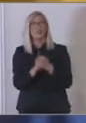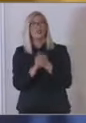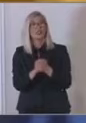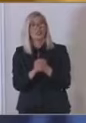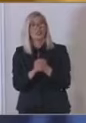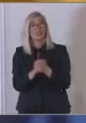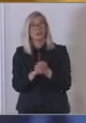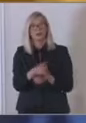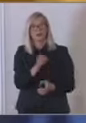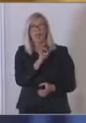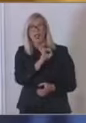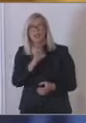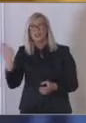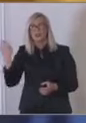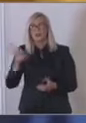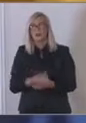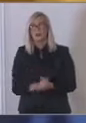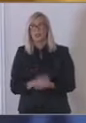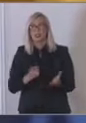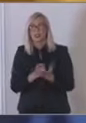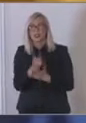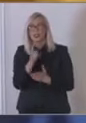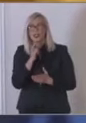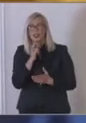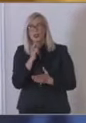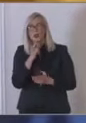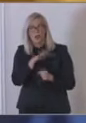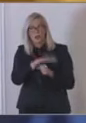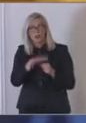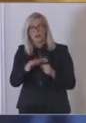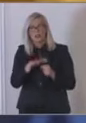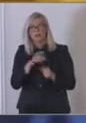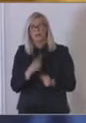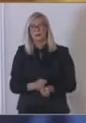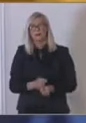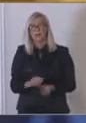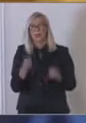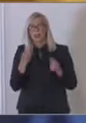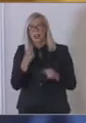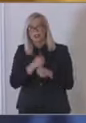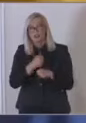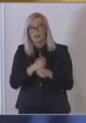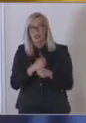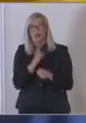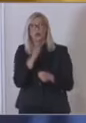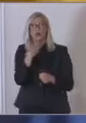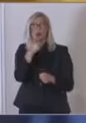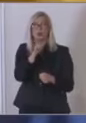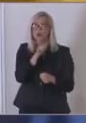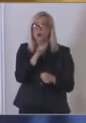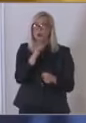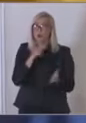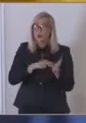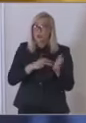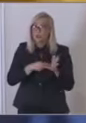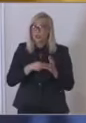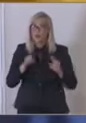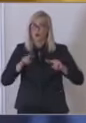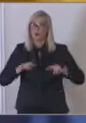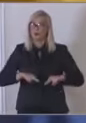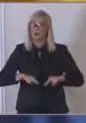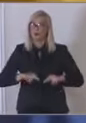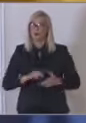në mandatin e kaluar. Veprime të rëndësishme nga njëherë që në politikë edhe mund të kushtojnë,